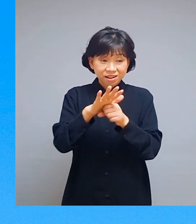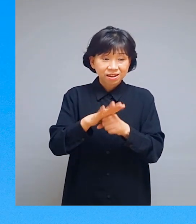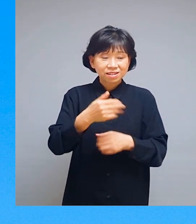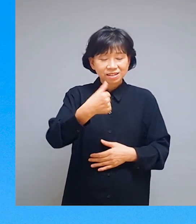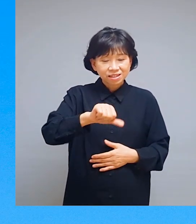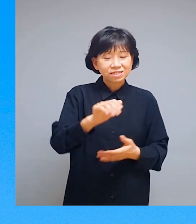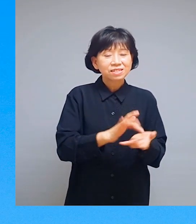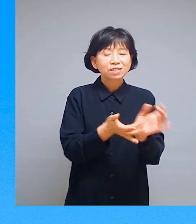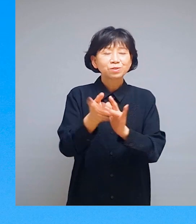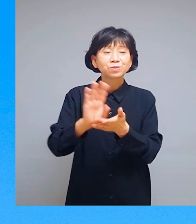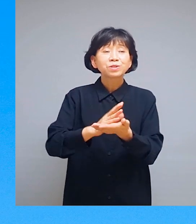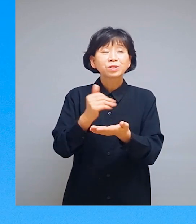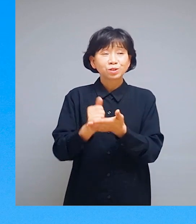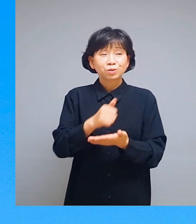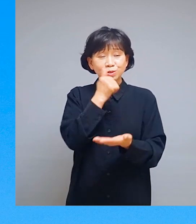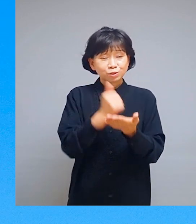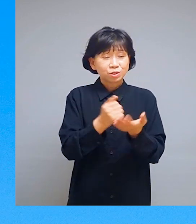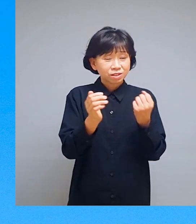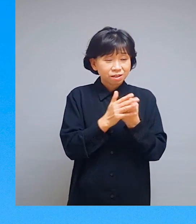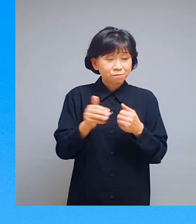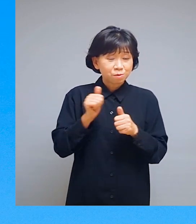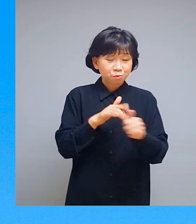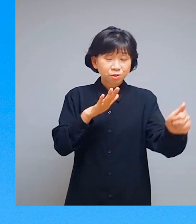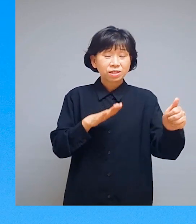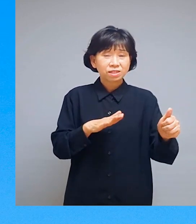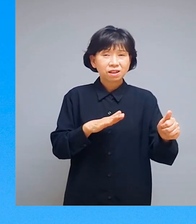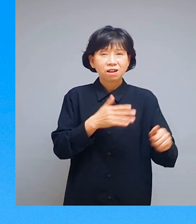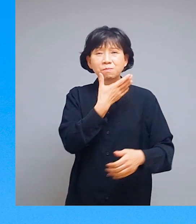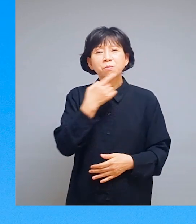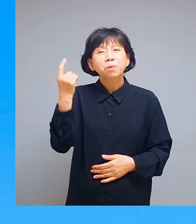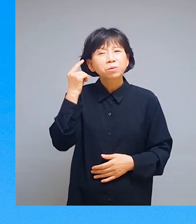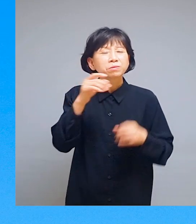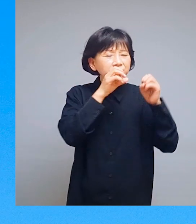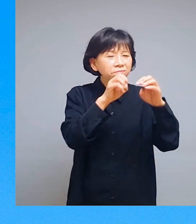예수 그리스도를 우리의 죄 때문에 이 땅에 보내주셨다고 말씀하세요.